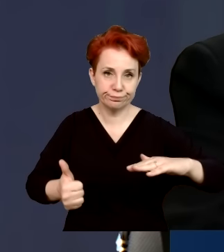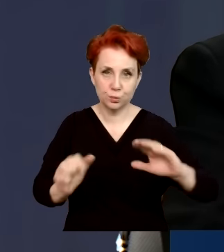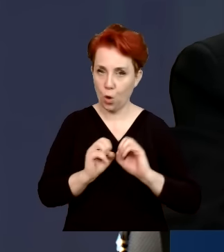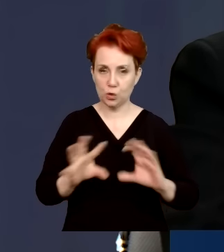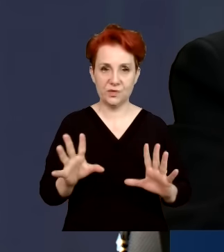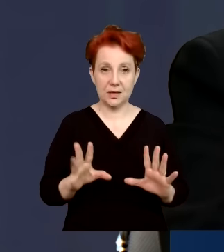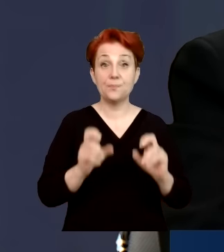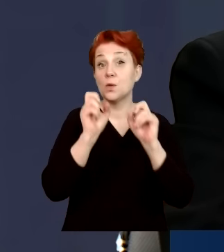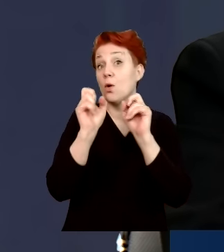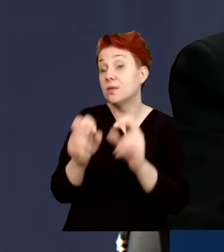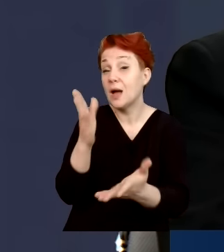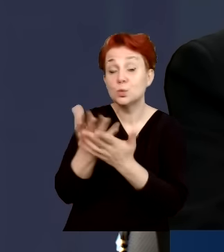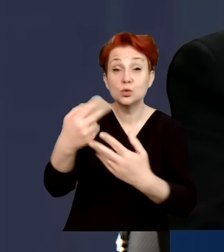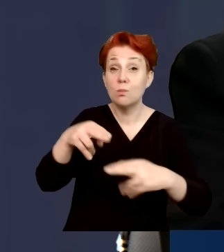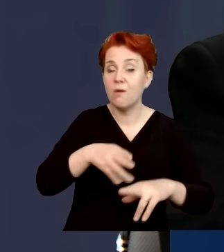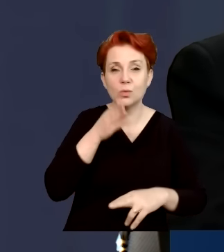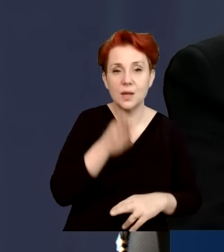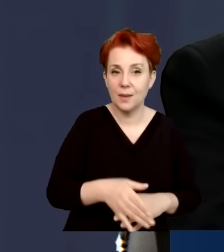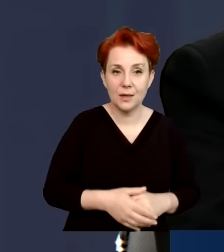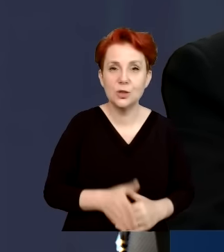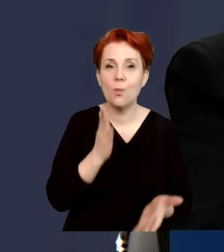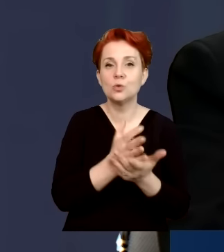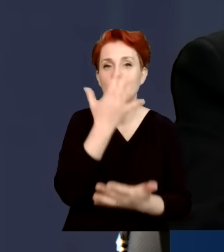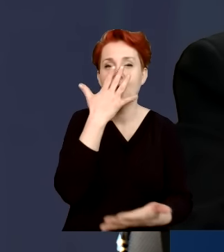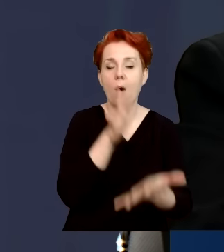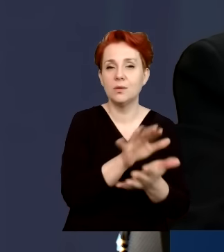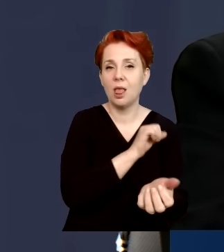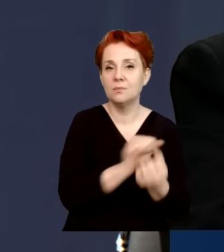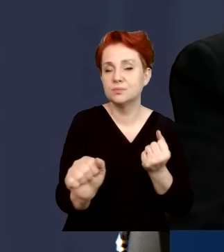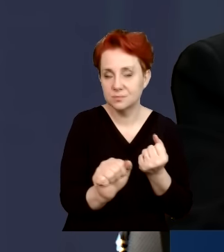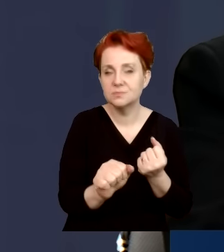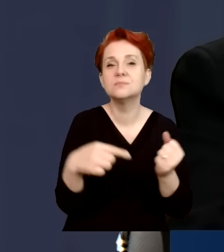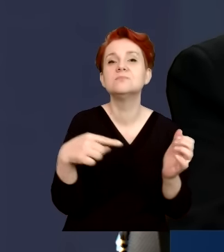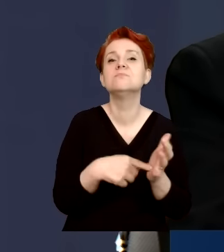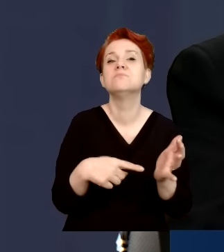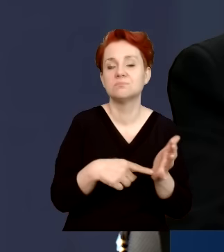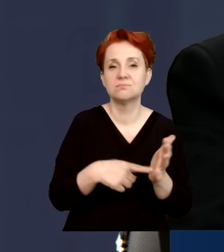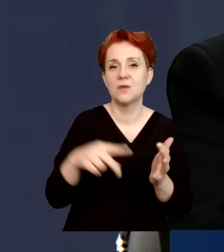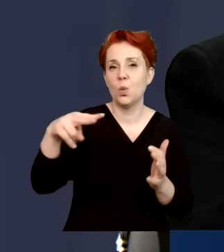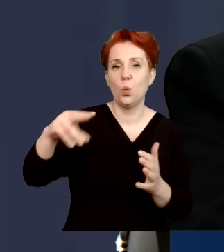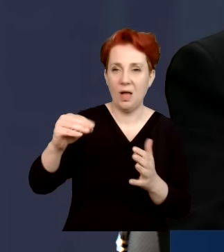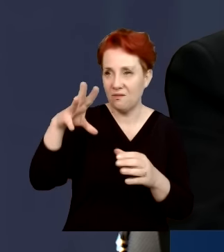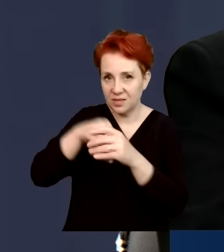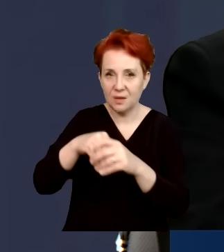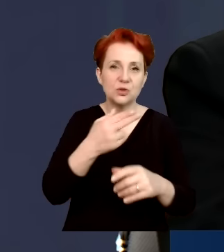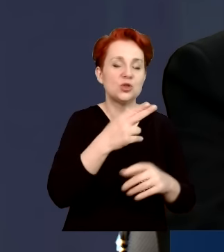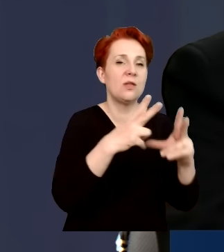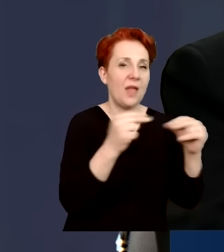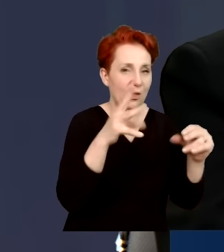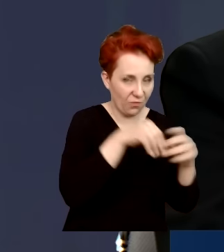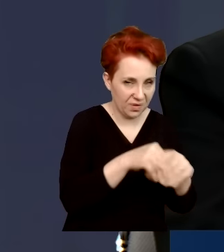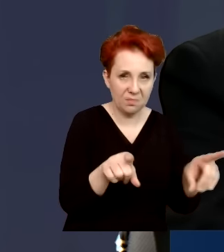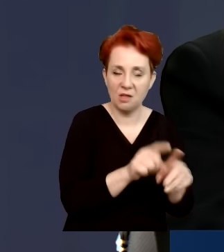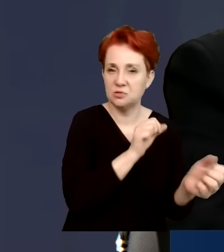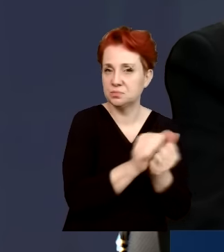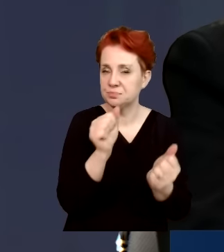już powrotu, już jakby opinię ma zepsutą, szczególnie w strukturach europejskich czy natowskich. A my nie mamy zepsutej jako